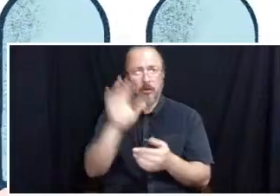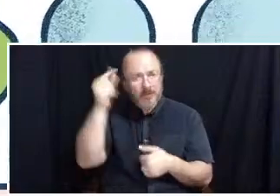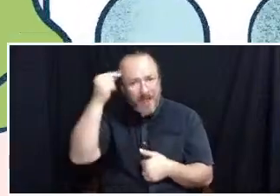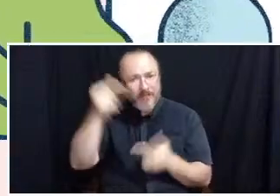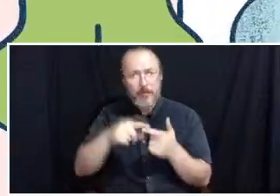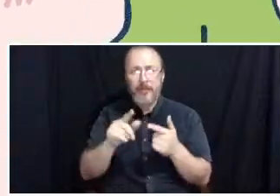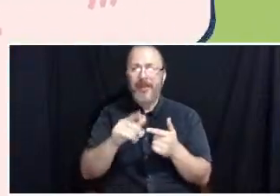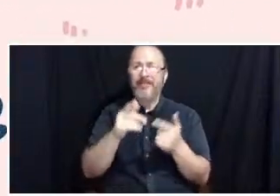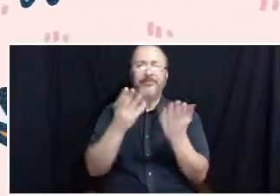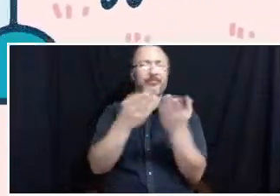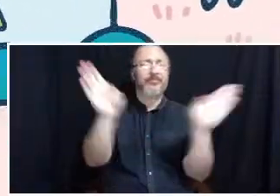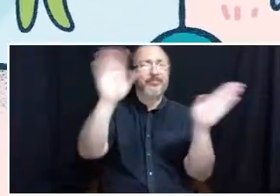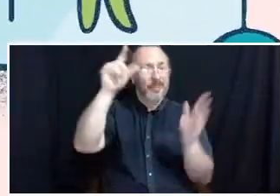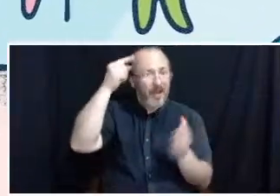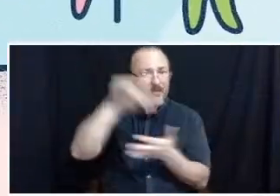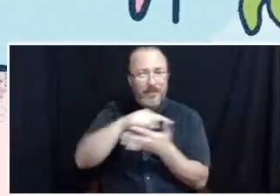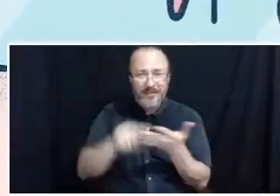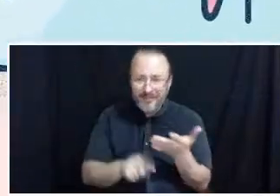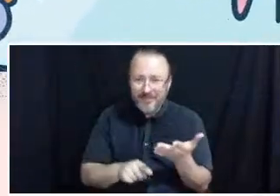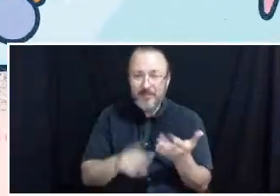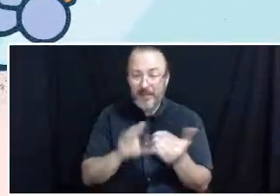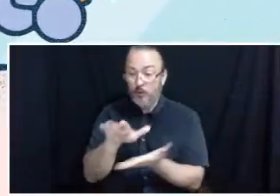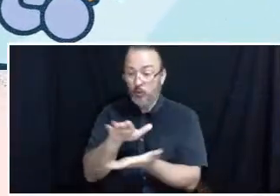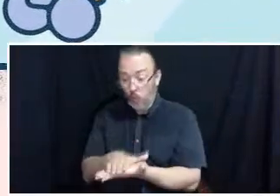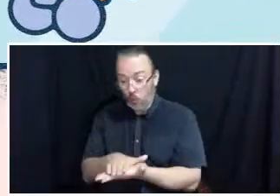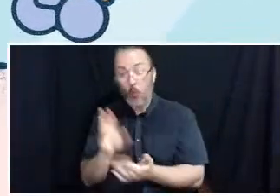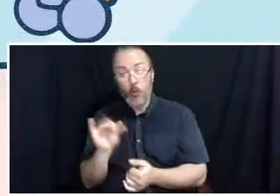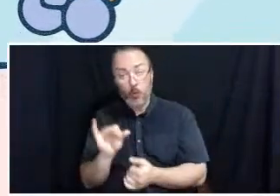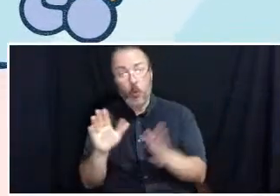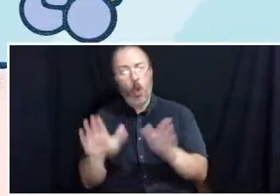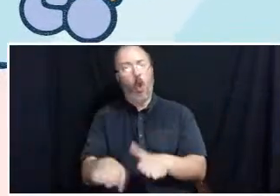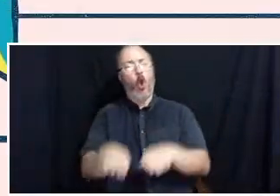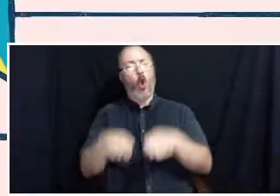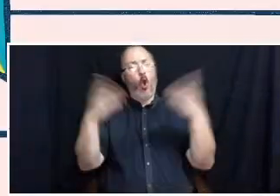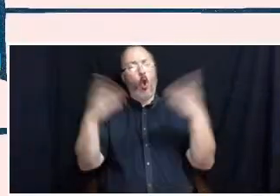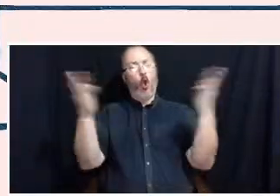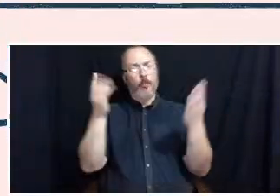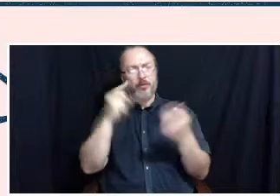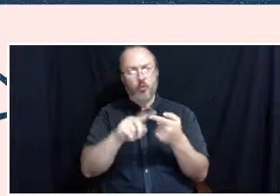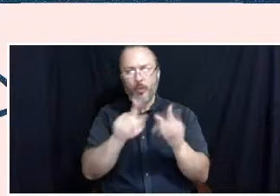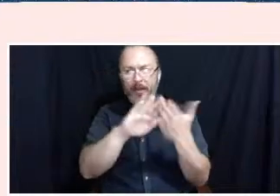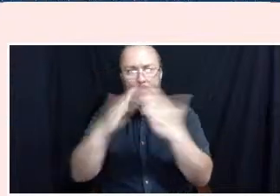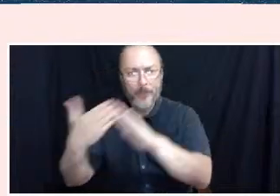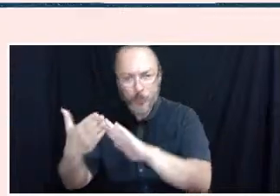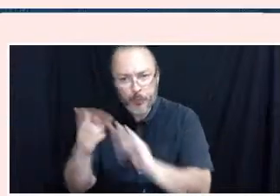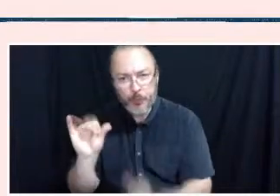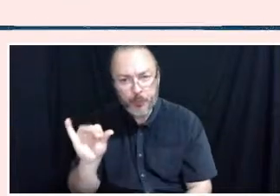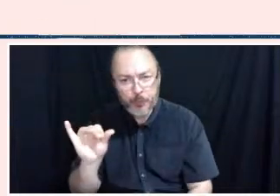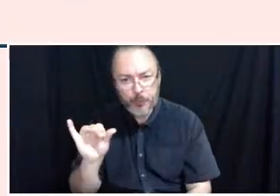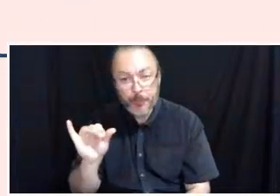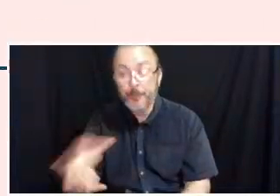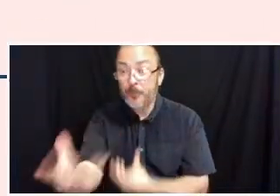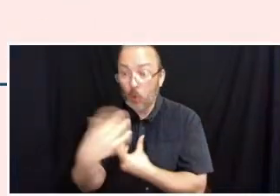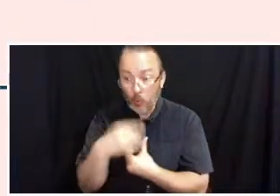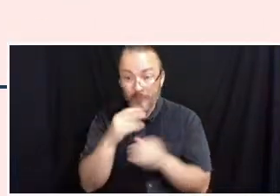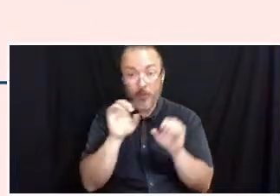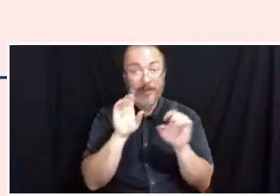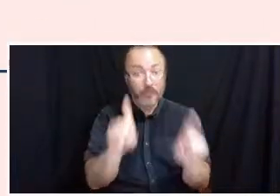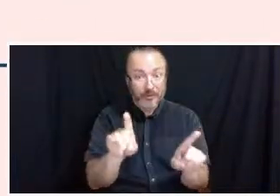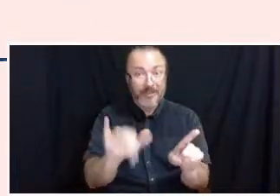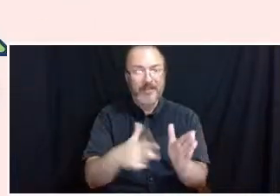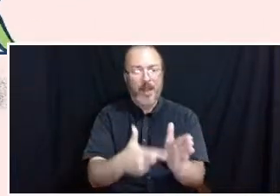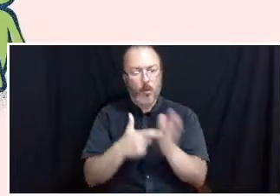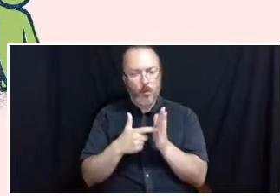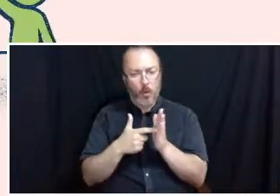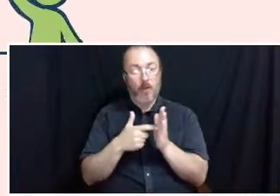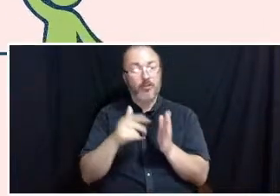société civile et les écoles qui ouvrent leurs portes à la communauté. L'inclusion dans l'éducation nécessite un changement de mentalité